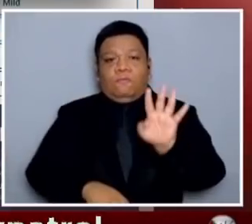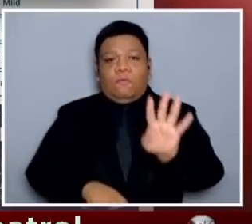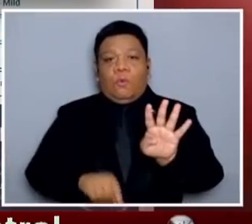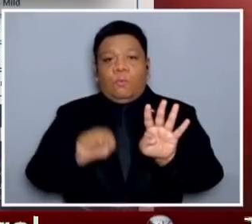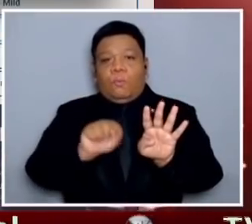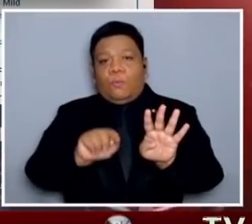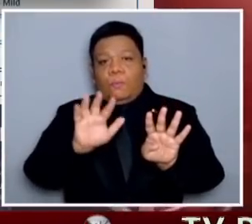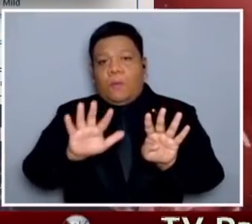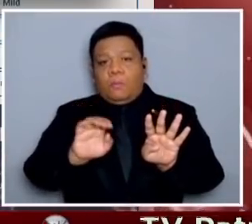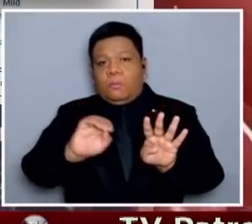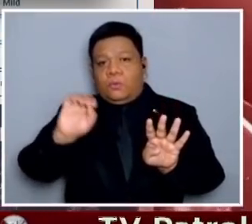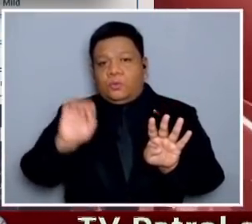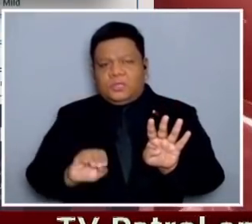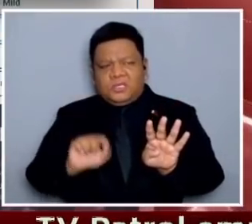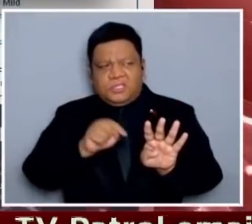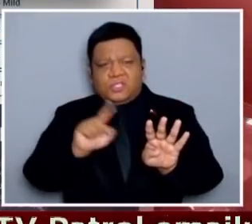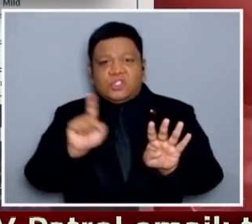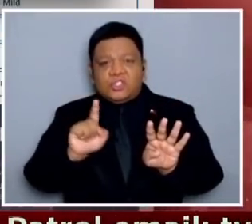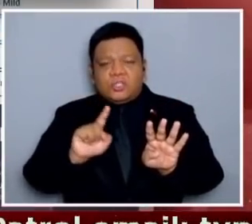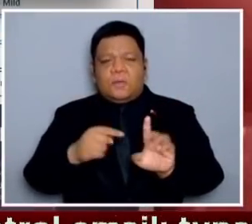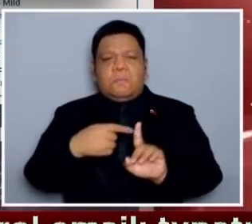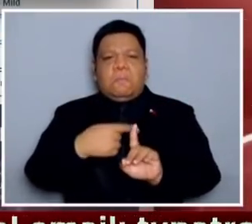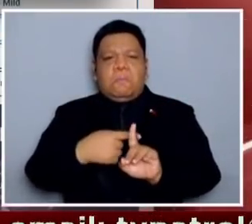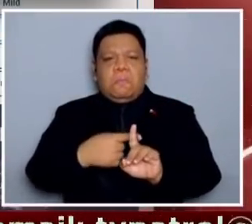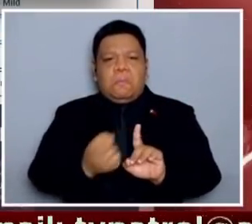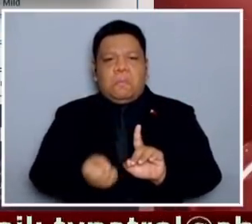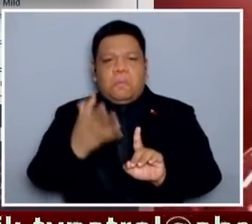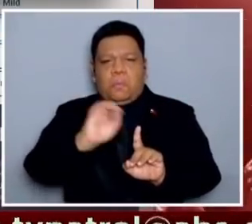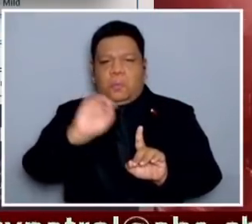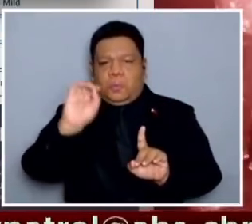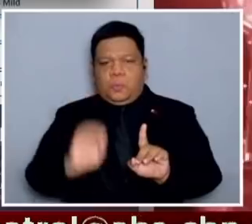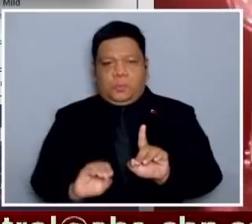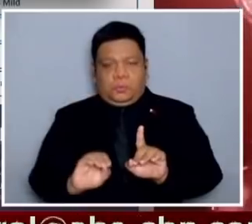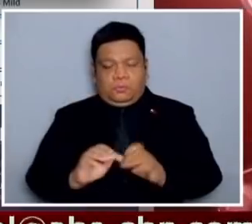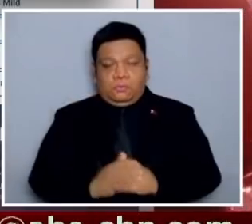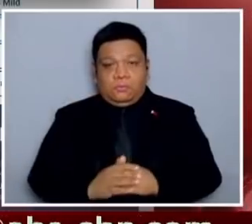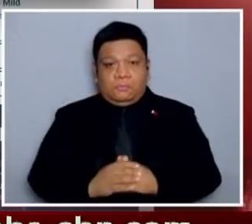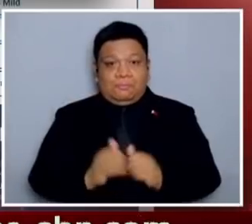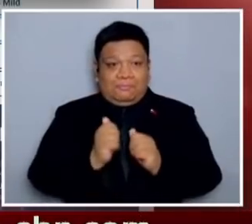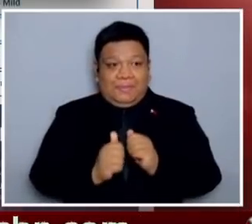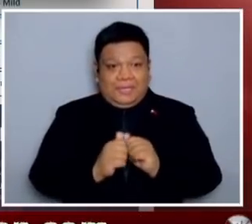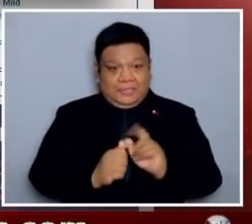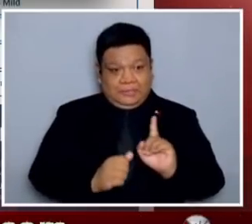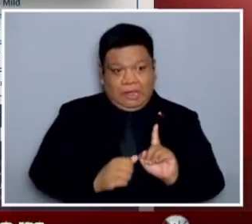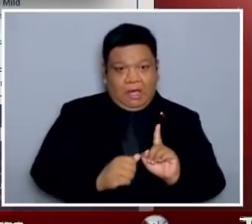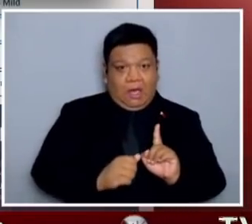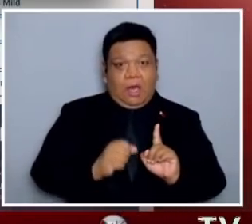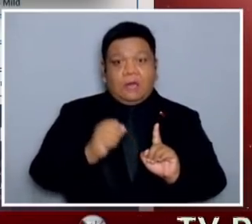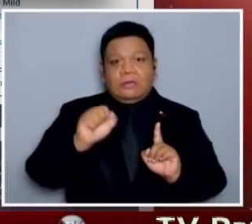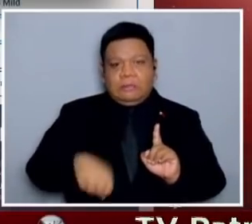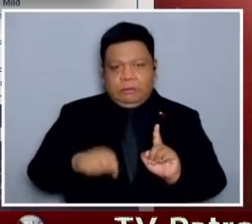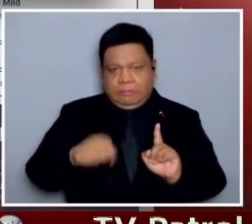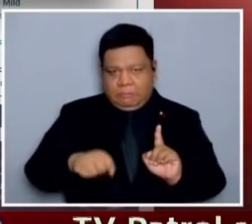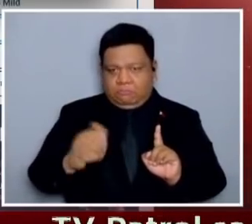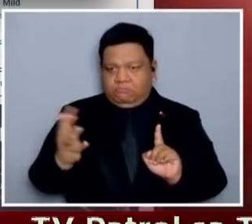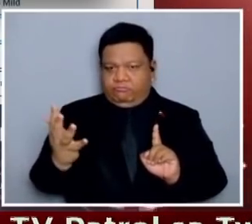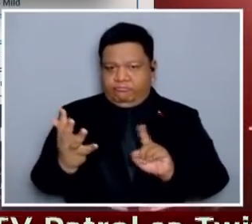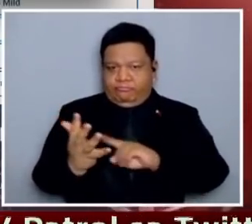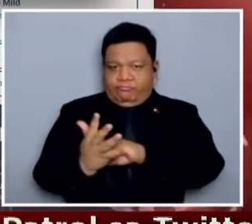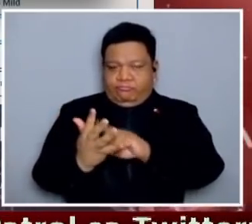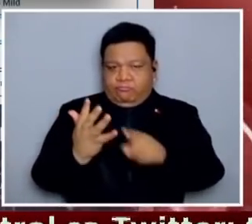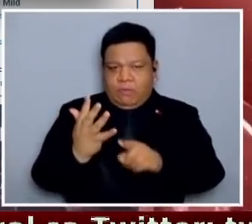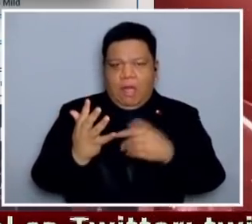ang positivity rate sa bansa. Ibig sabihin, mula sa isa, halos lima na sa bawat 100 nagpapatest sa COVID